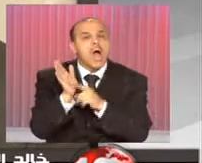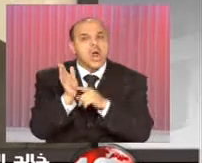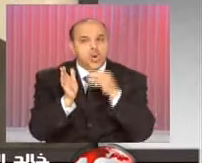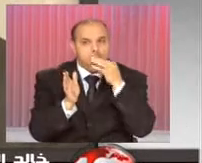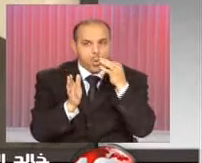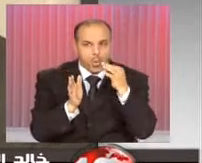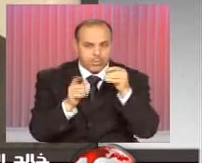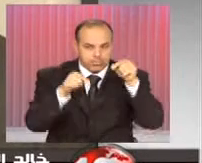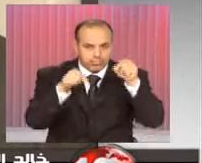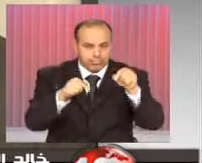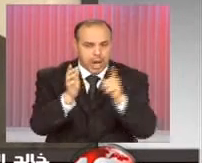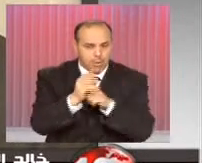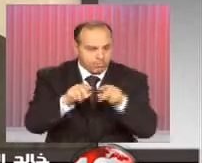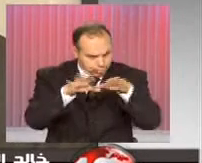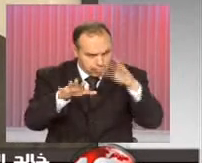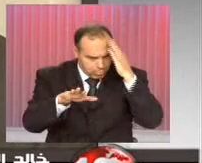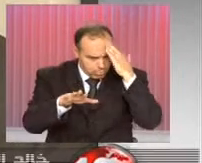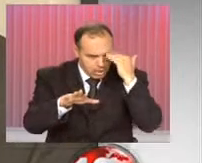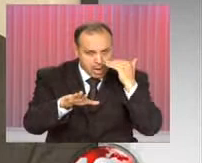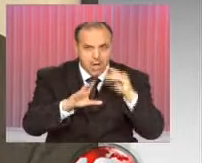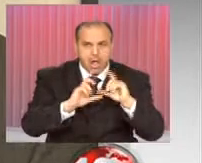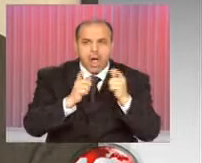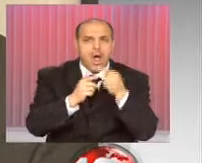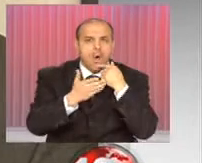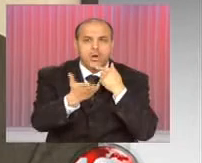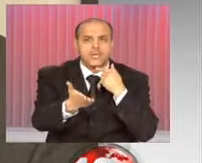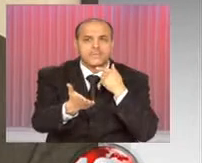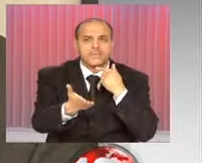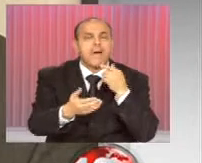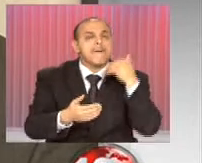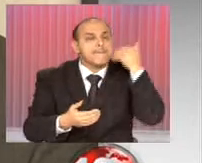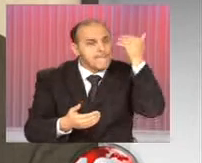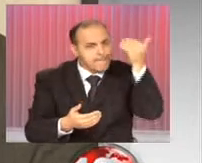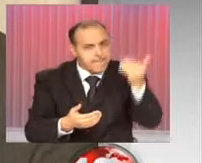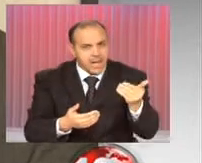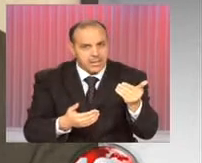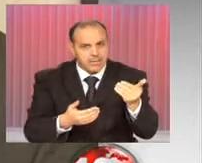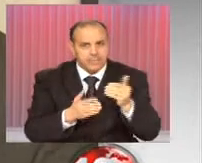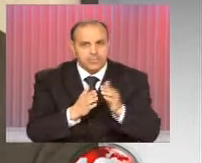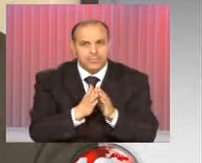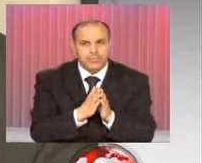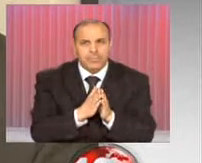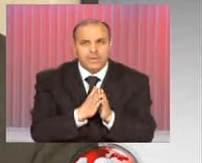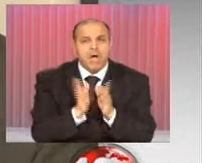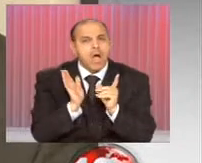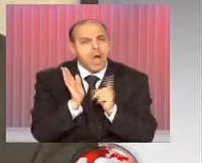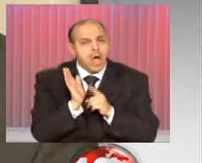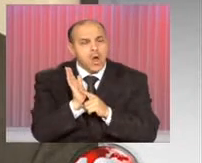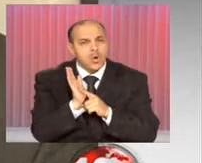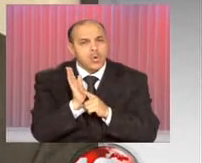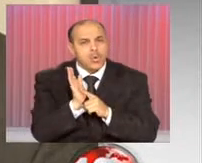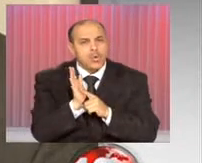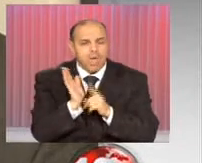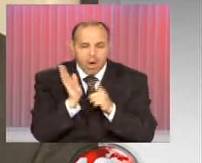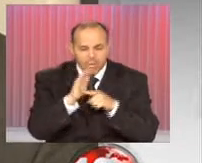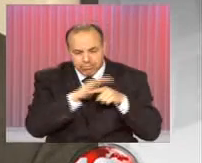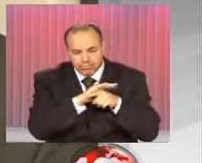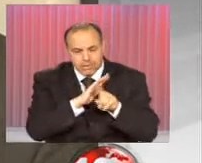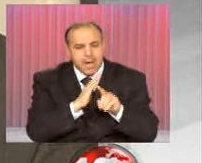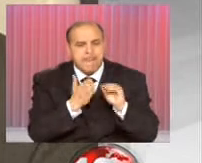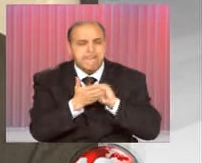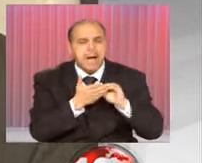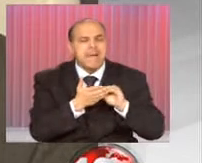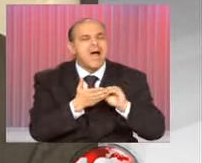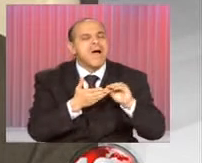يمنح أي صلاحية واسعة لهيئة الحقيقة والكرامة، وبالتالي كان قانونين لم يتم الطعن فيها أمام المحكمة